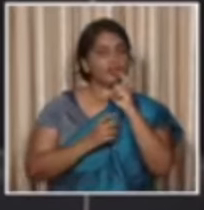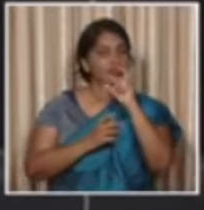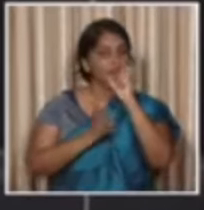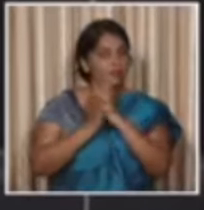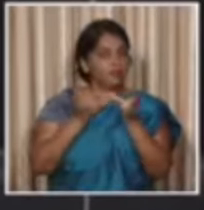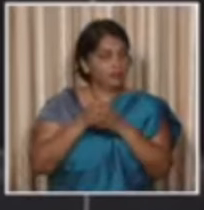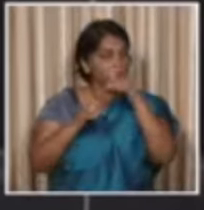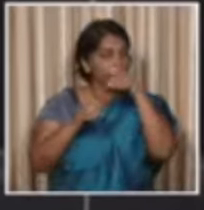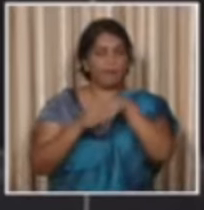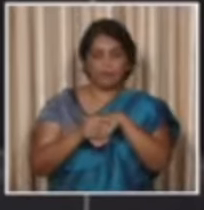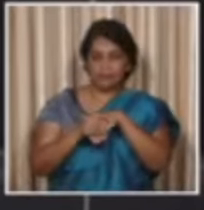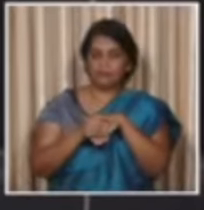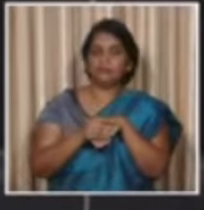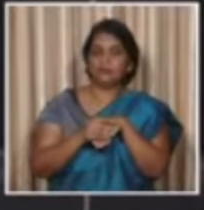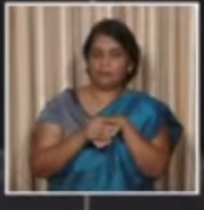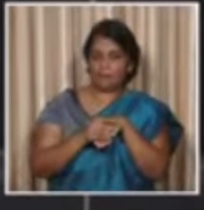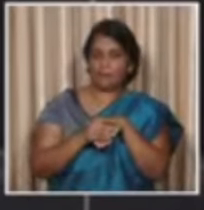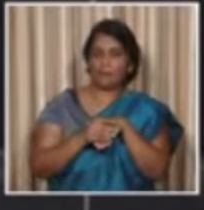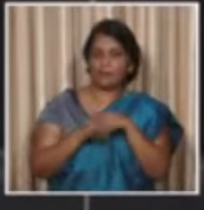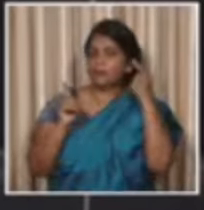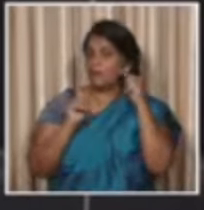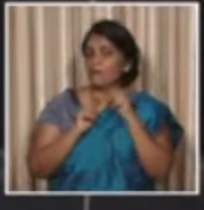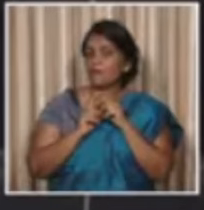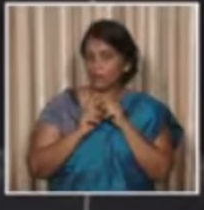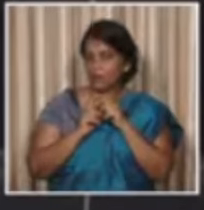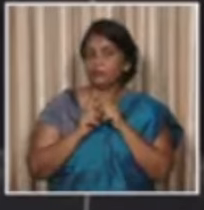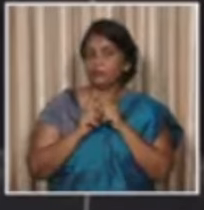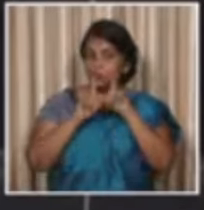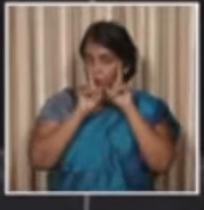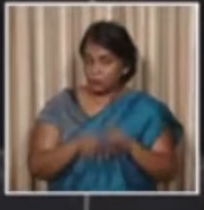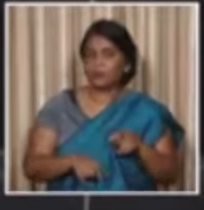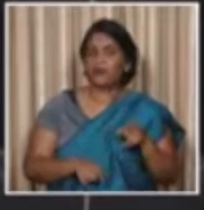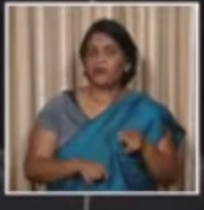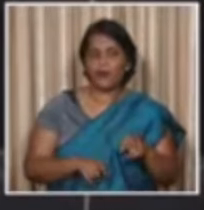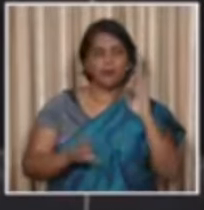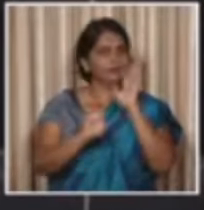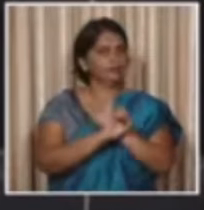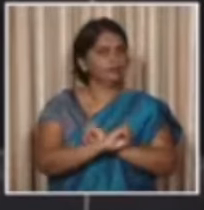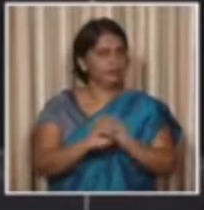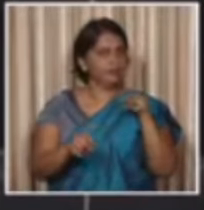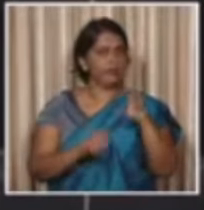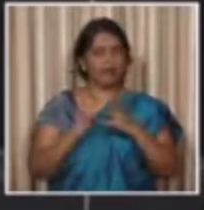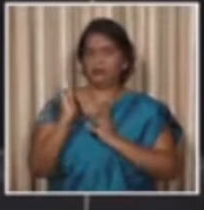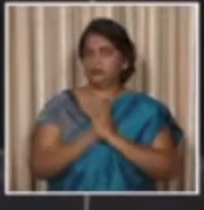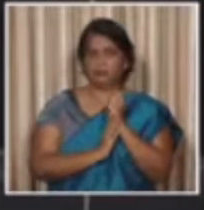ව්‍යවස්ථාදායක සභාවේ ඇතුලේ තිබෙන කාරණාවල් මෙලෙස ප්‍රසිද්ධියට පත් කරන